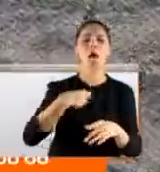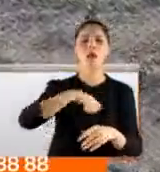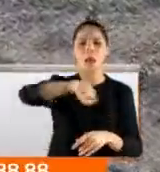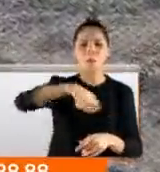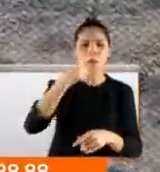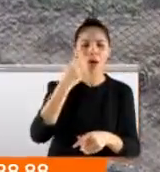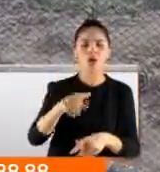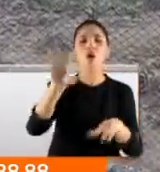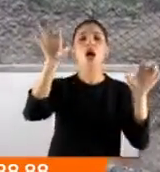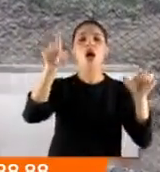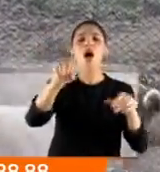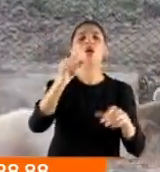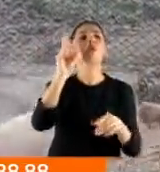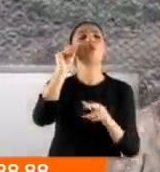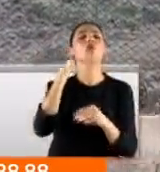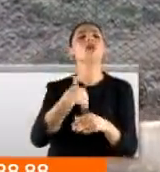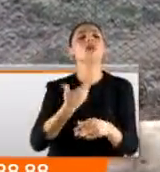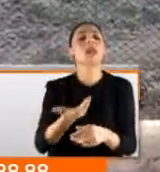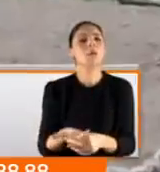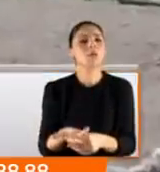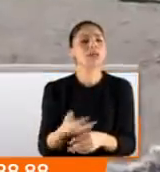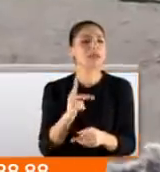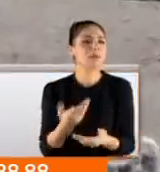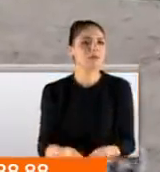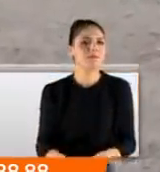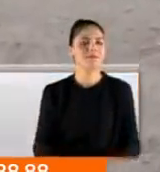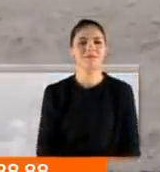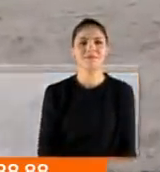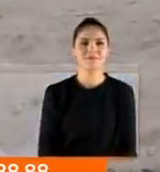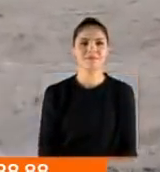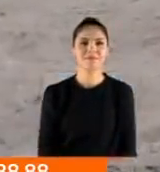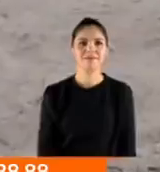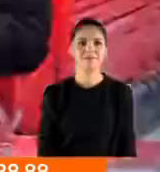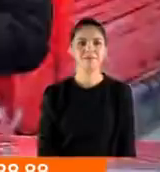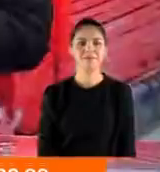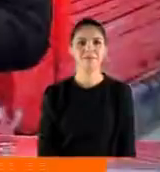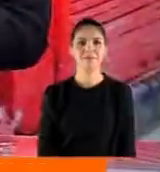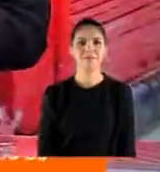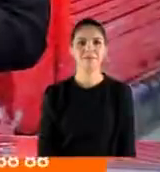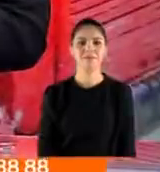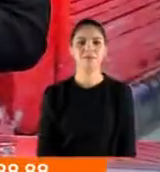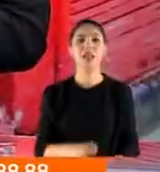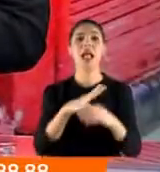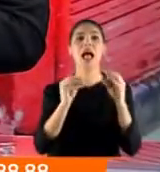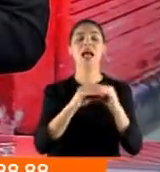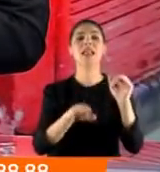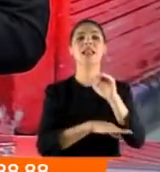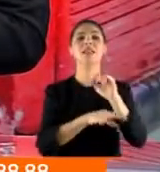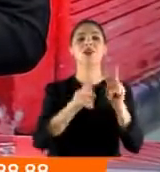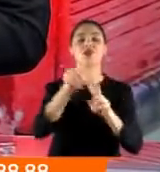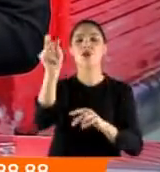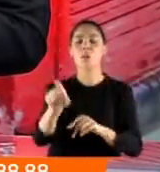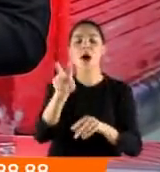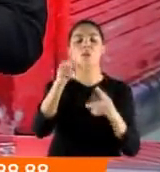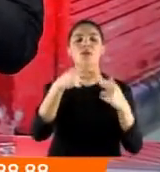ayılarınsa uyumaya hiç niyeti yok gibi görünüyor. Adana'da yaşayan Mahmut Demir'le